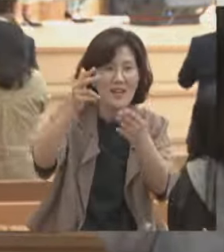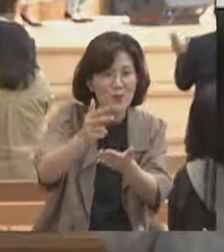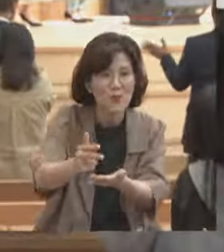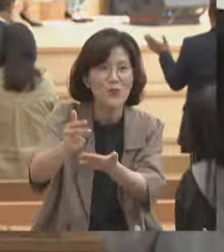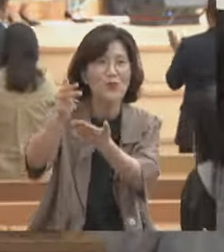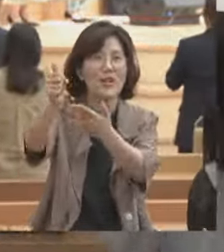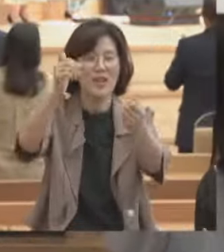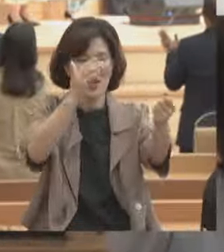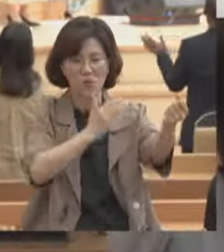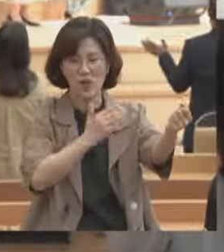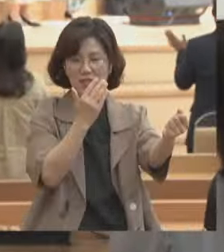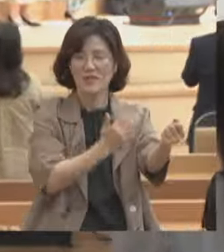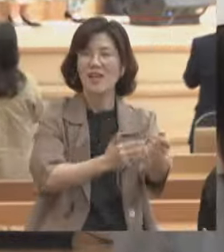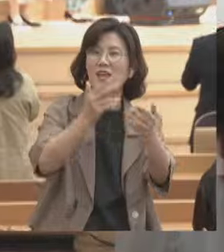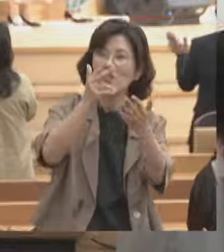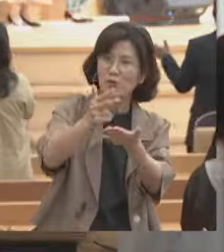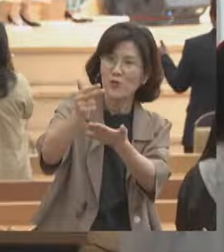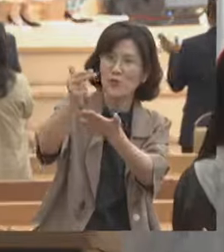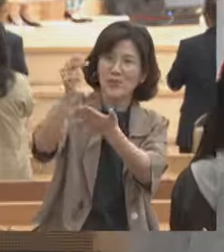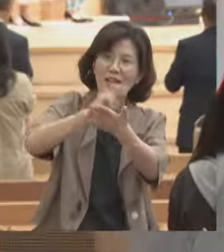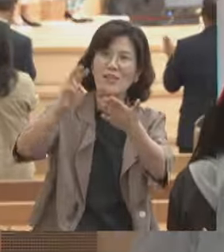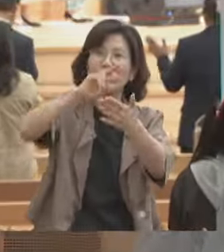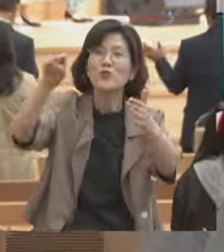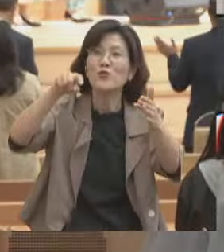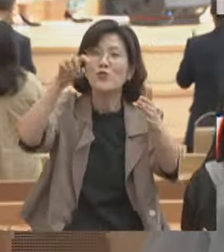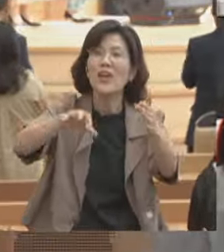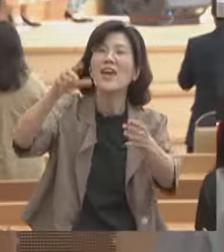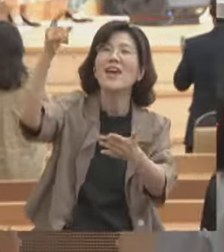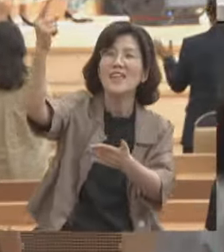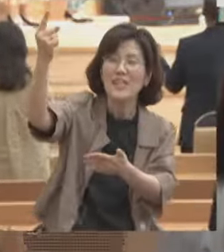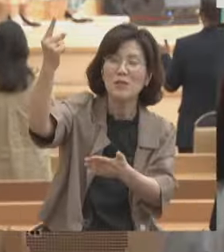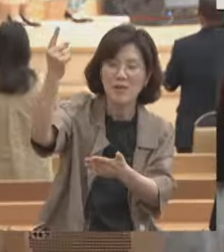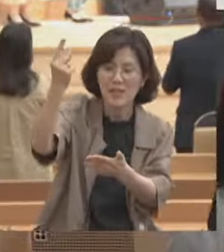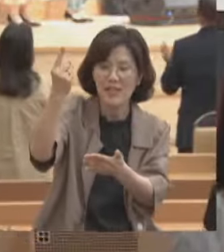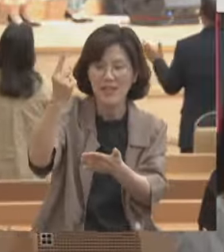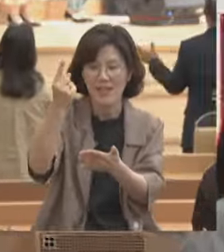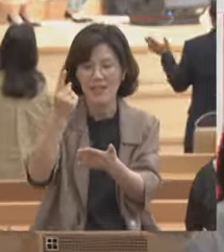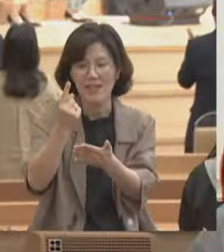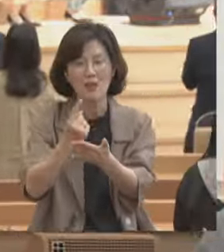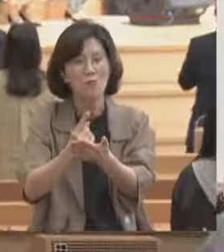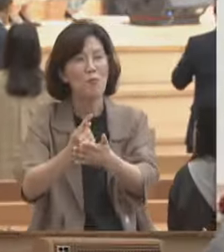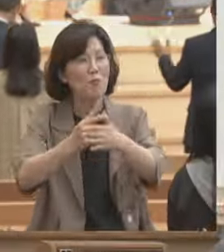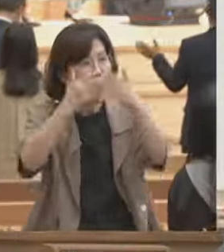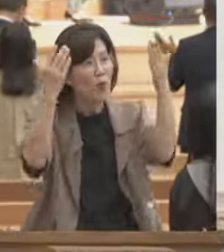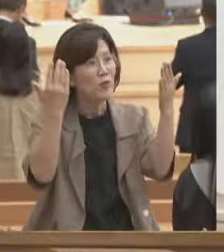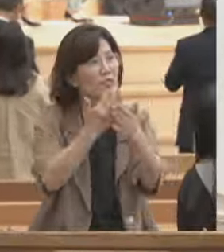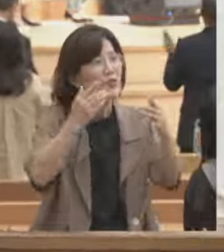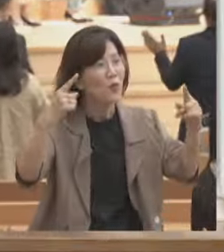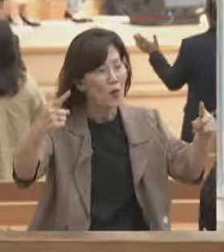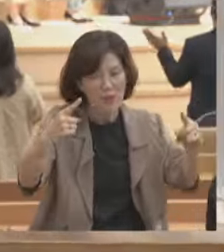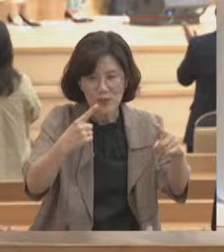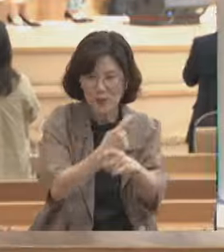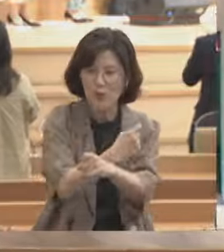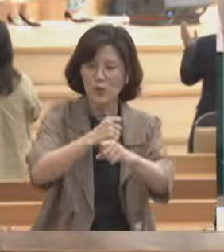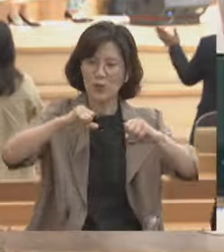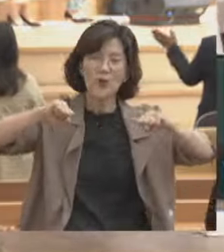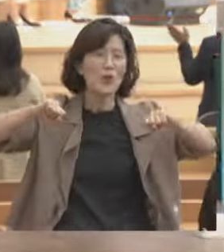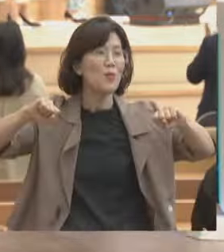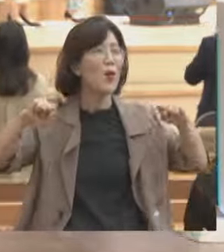주의 나라 주의 권세 찬양 주의 이날에 모든